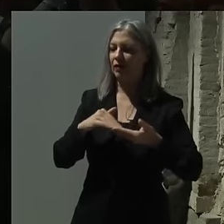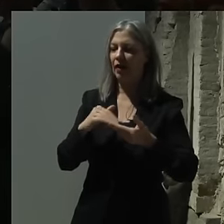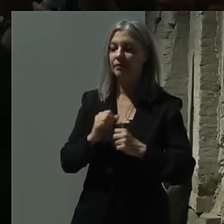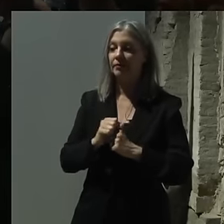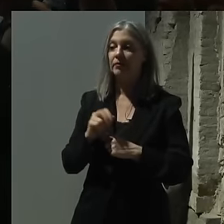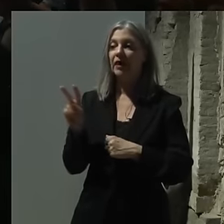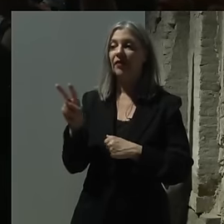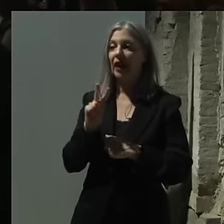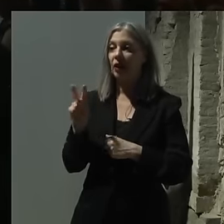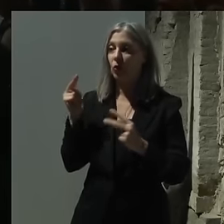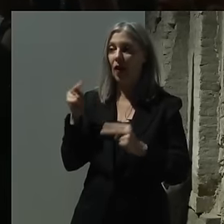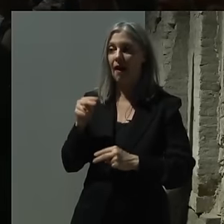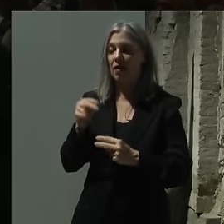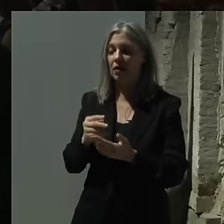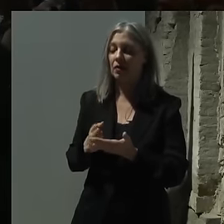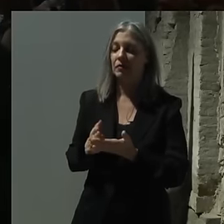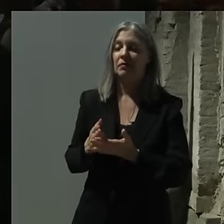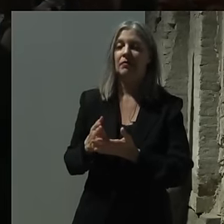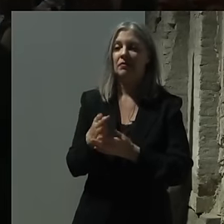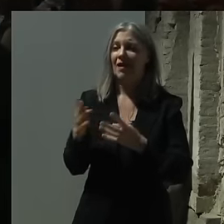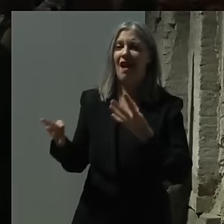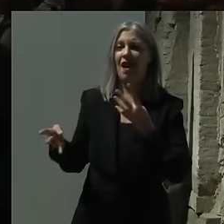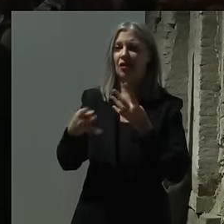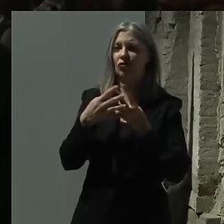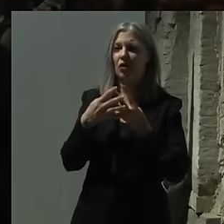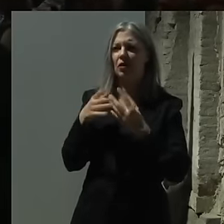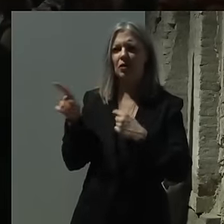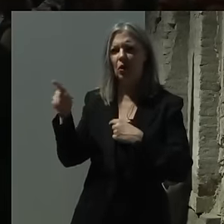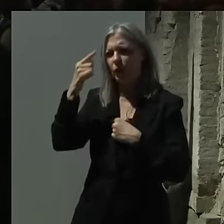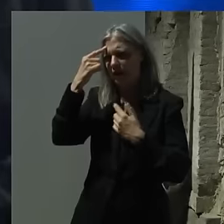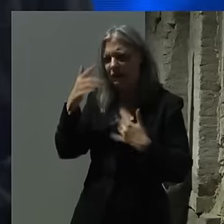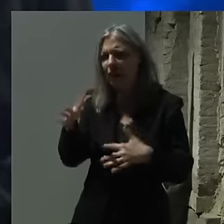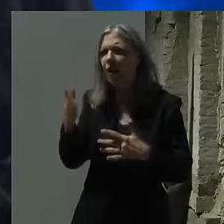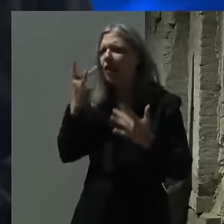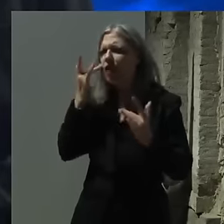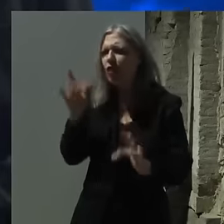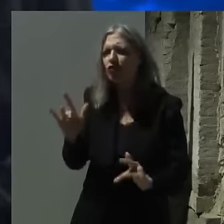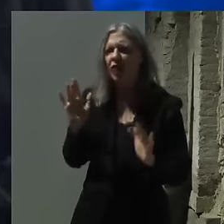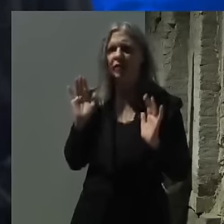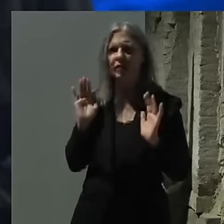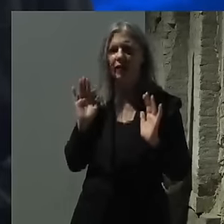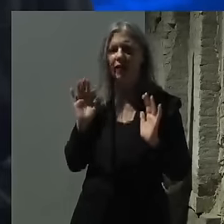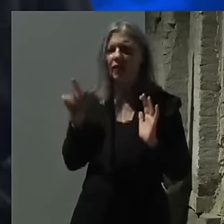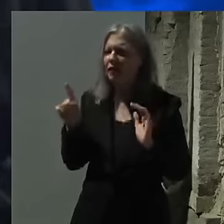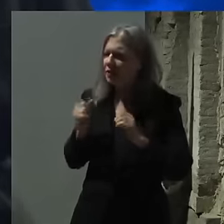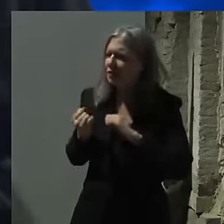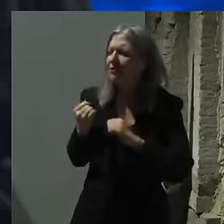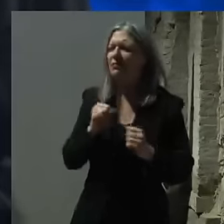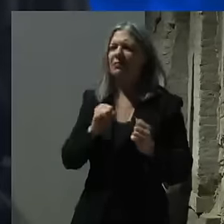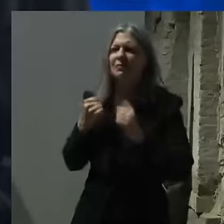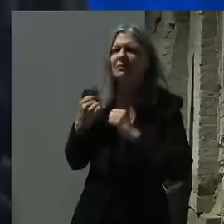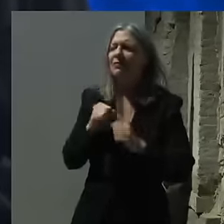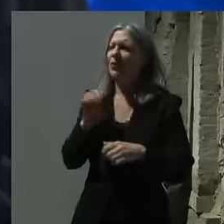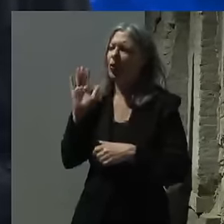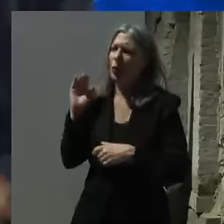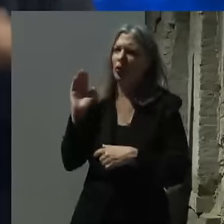22 anni di carcere, sapendo di essere innocenti, combattendo giorno per giorno contro la